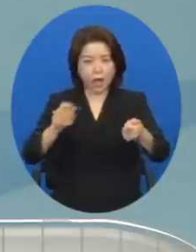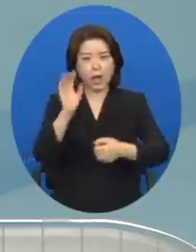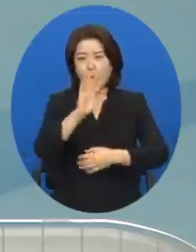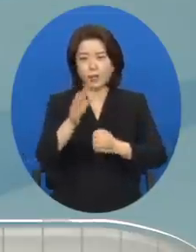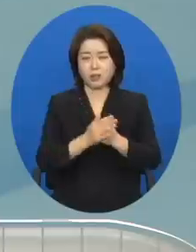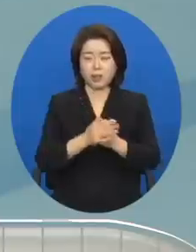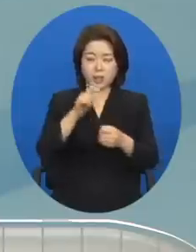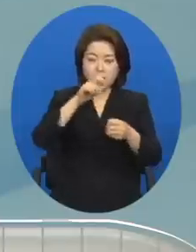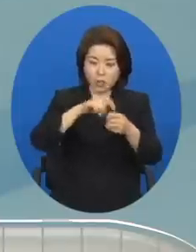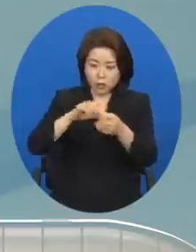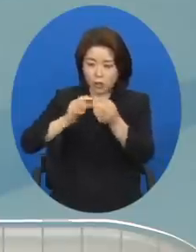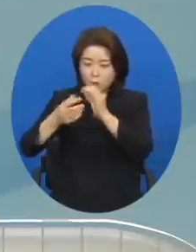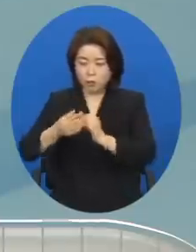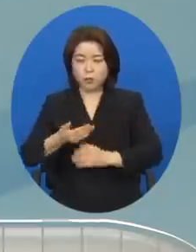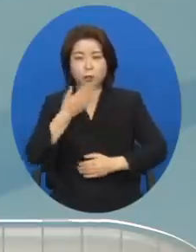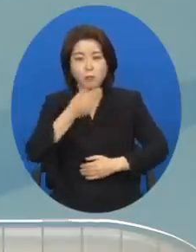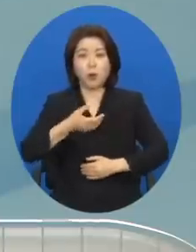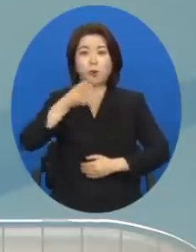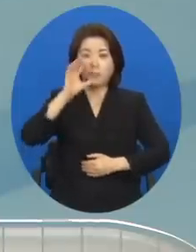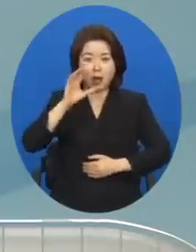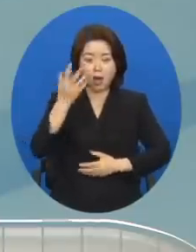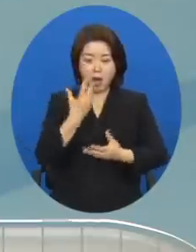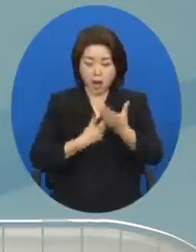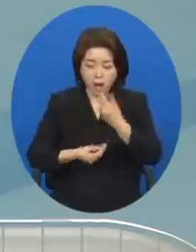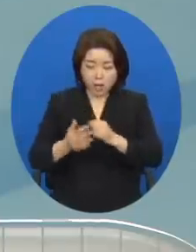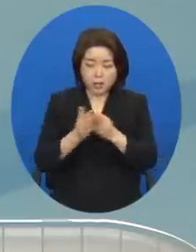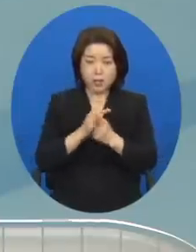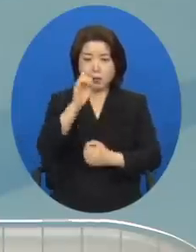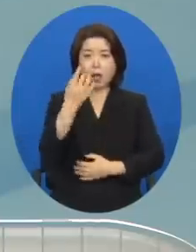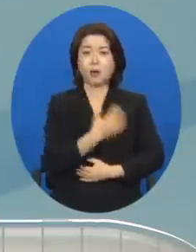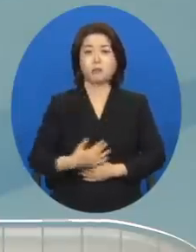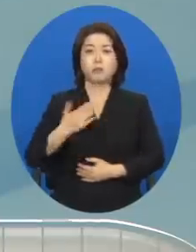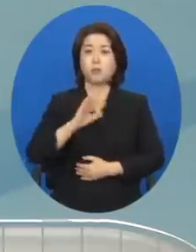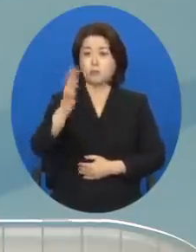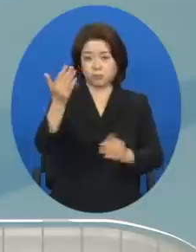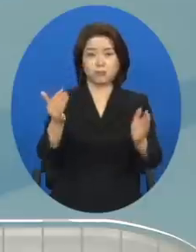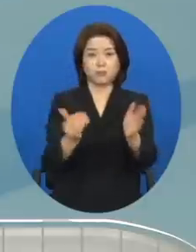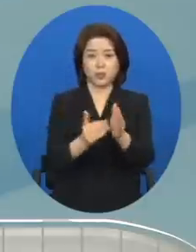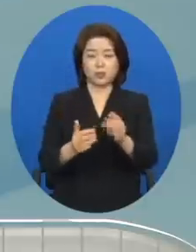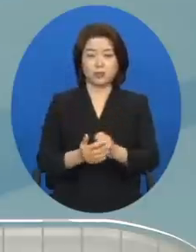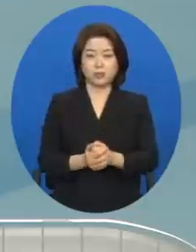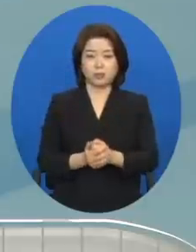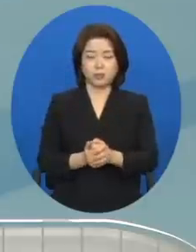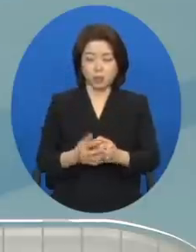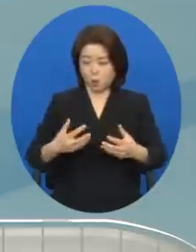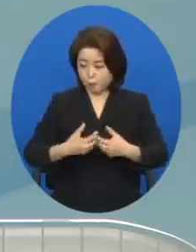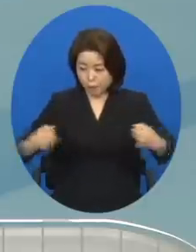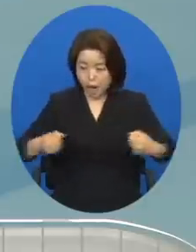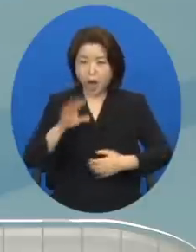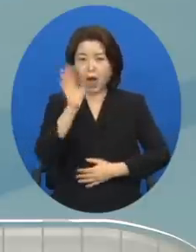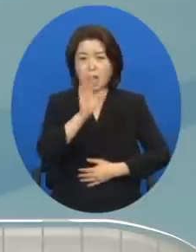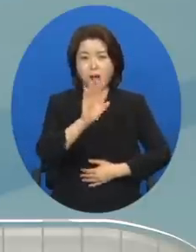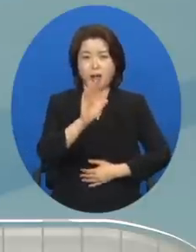떡과 포도즙을 먹고 마셔서 한 몸이 되었어요. 이제 어떻게 분리해요?